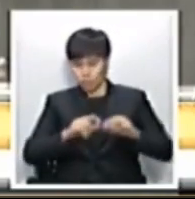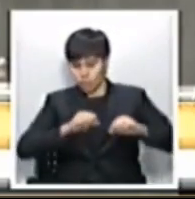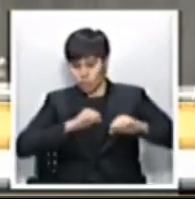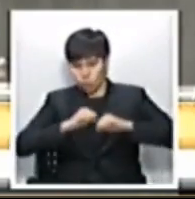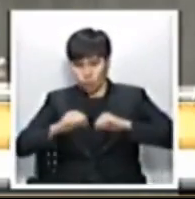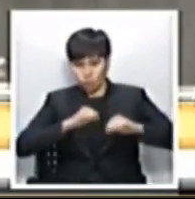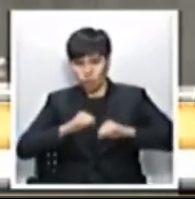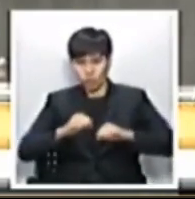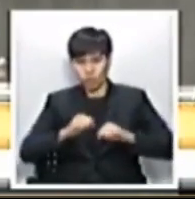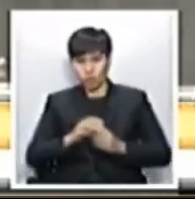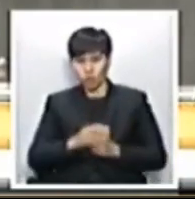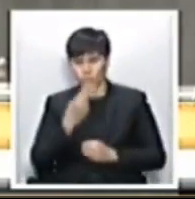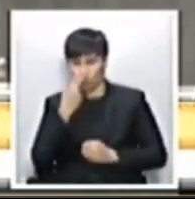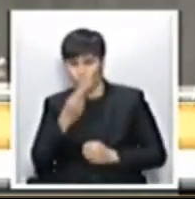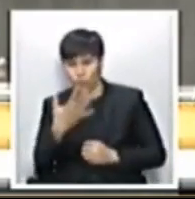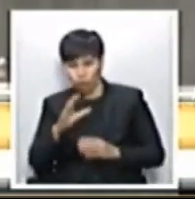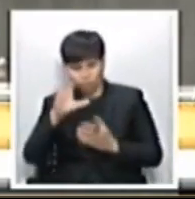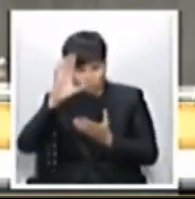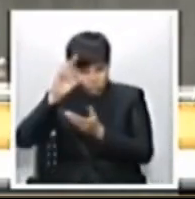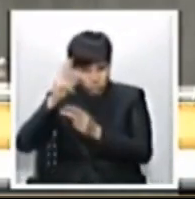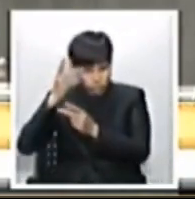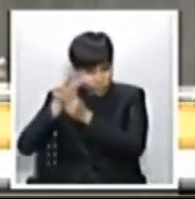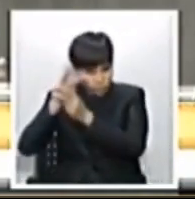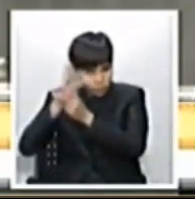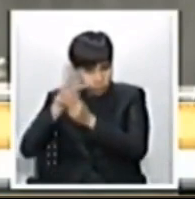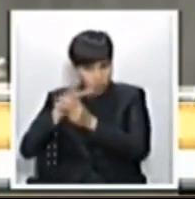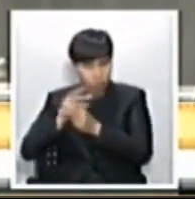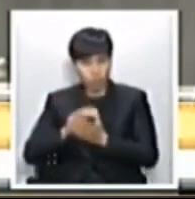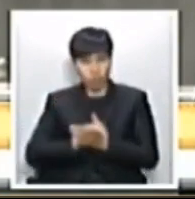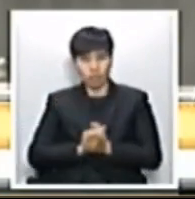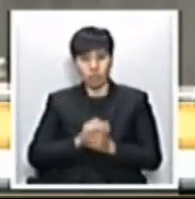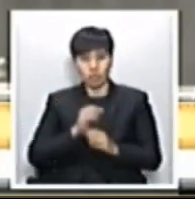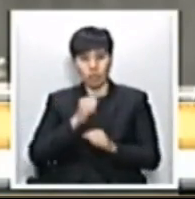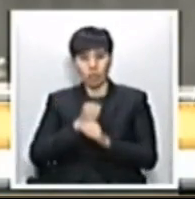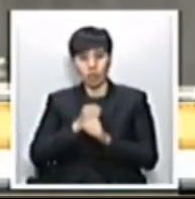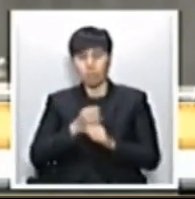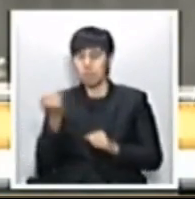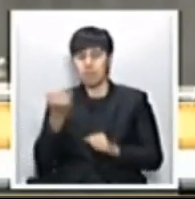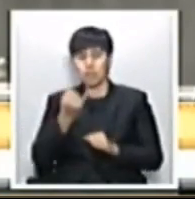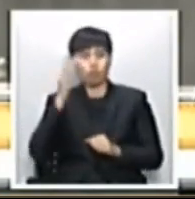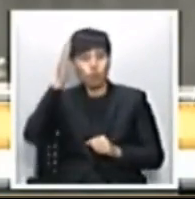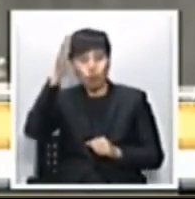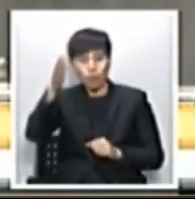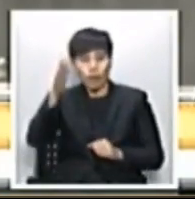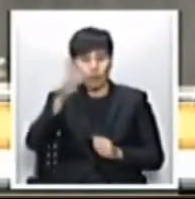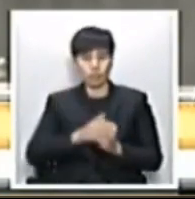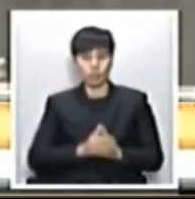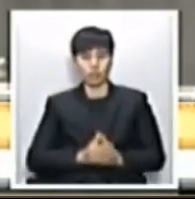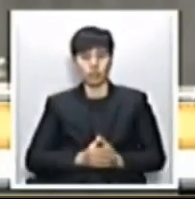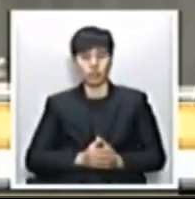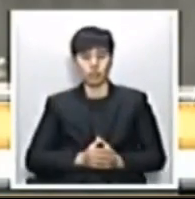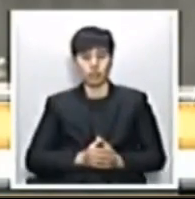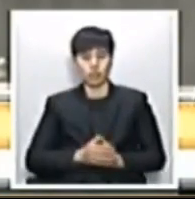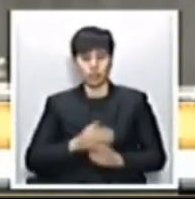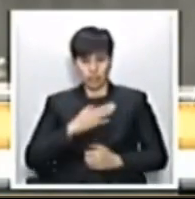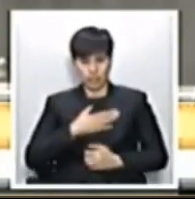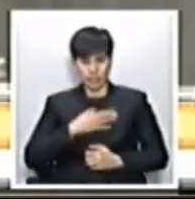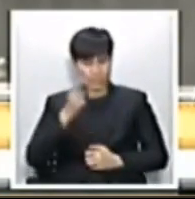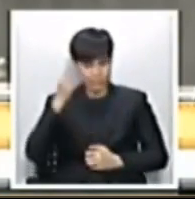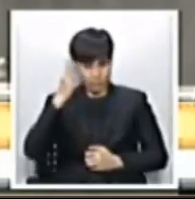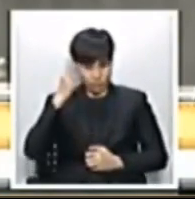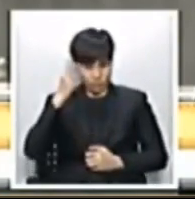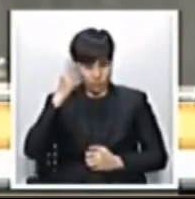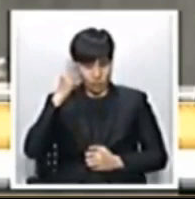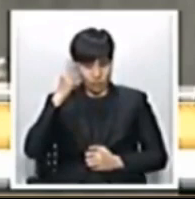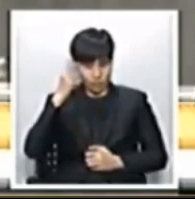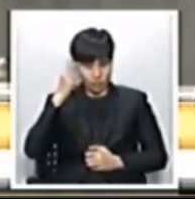านิยมที่ไม่ถูกต้องเป็นผลร้ายกับสังคมในระยะยาวในทางกลับกันท่านประธานคะดิฉันอยากให้คิดว่าถ้า